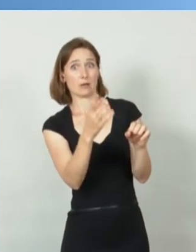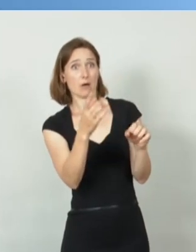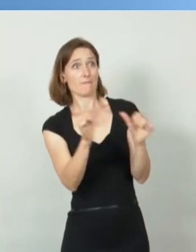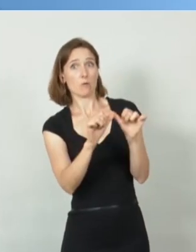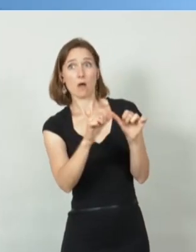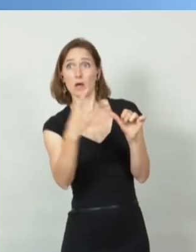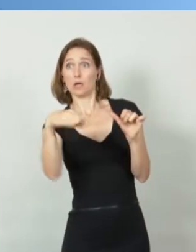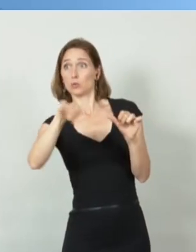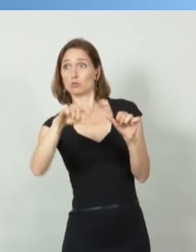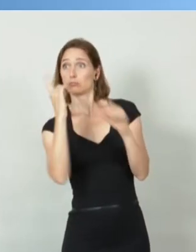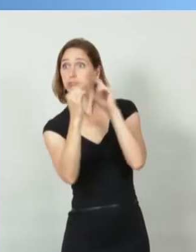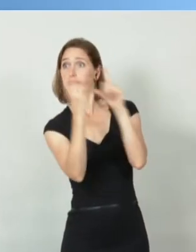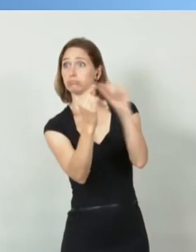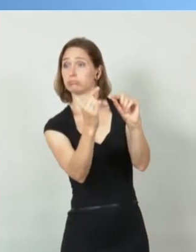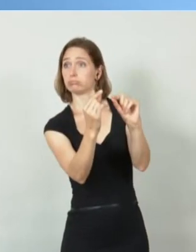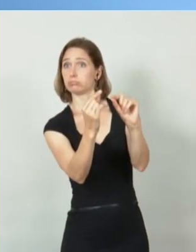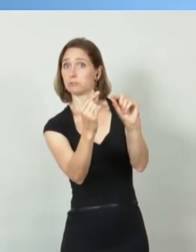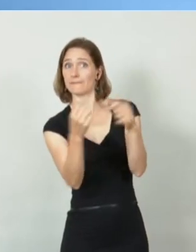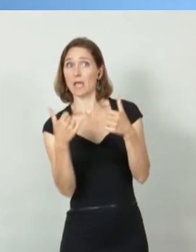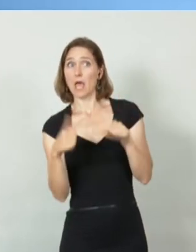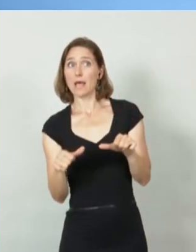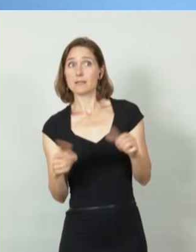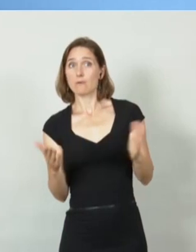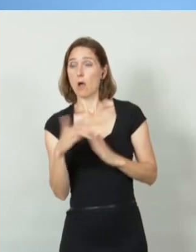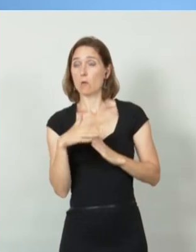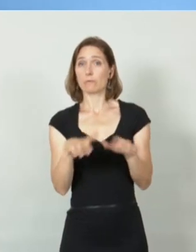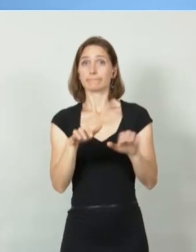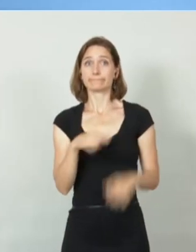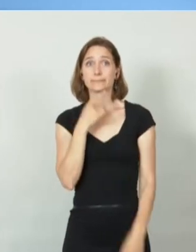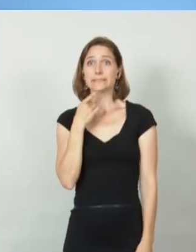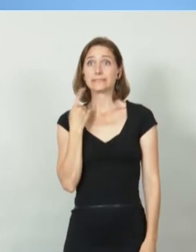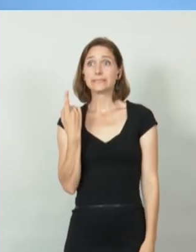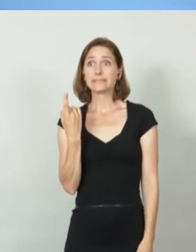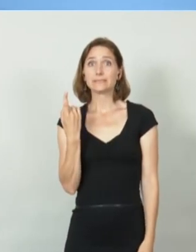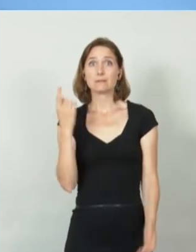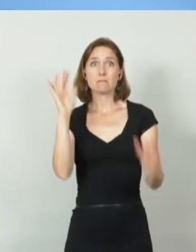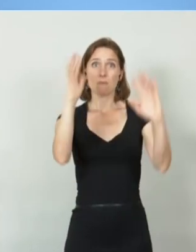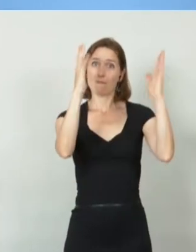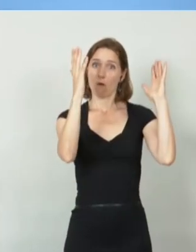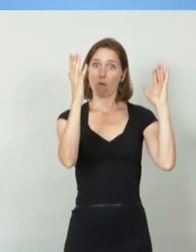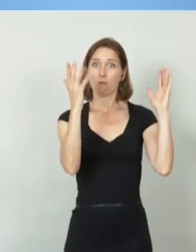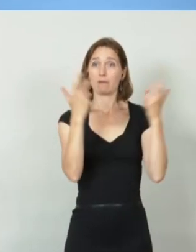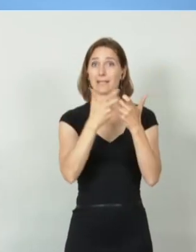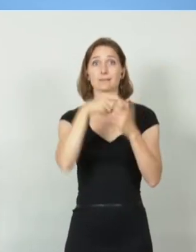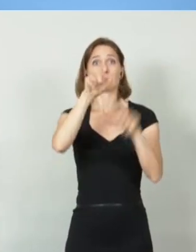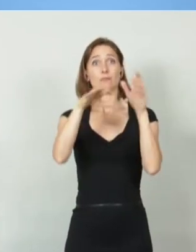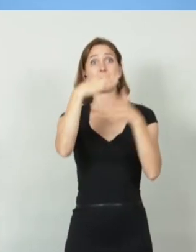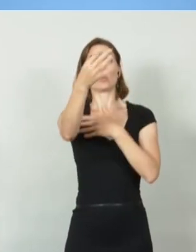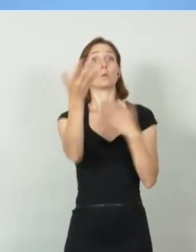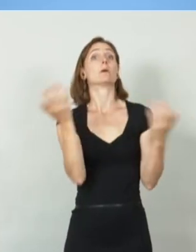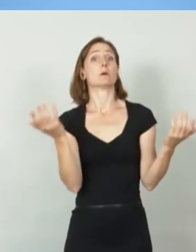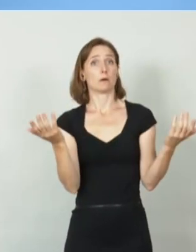tous et vous vous restez planté avec votre compte administratif c'est bravo bel exemple d'élus alors